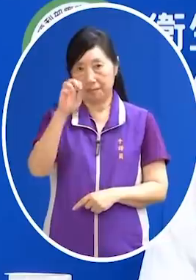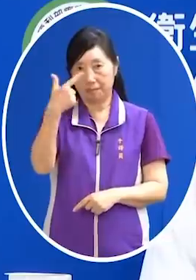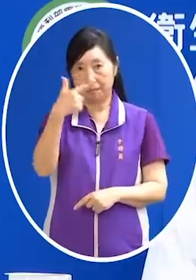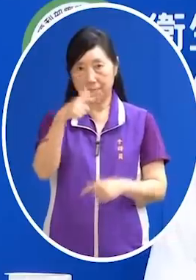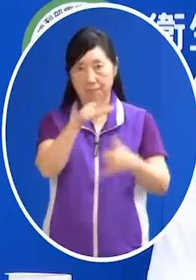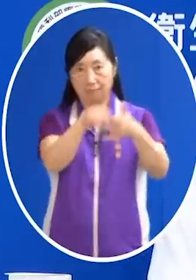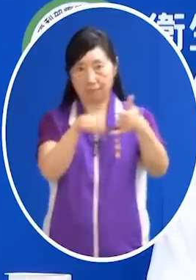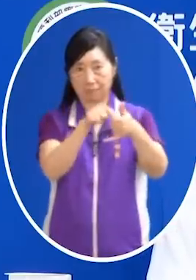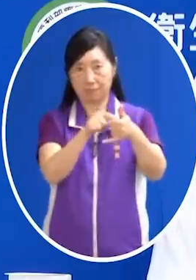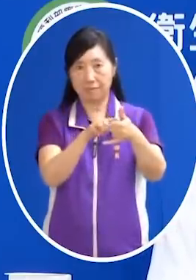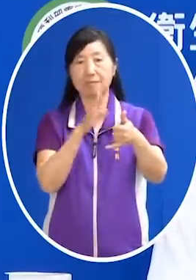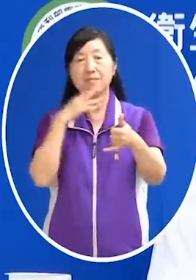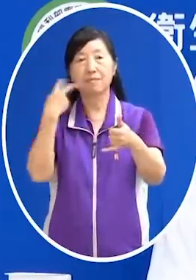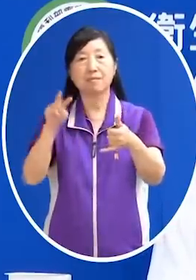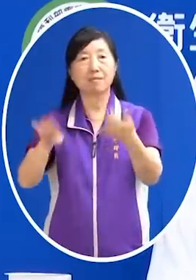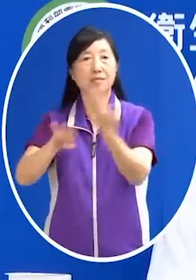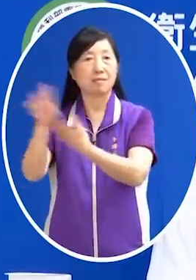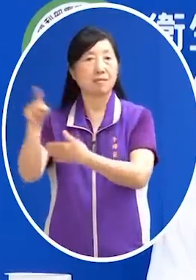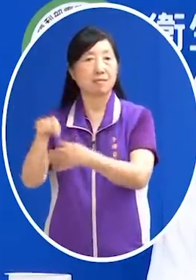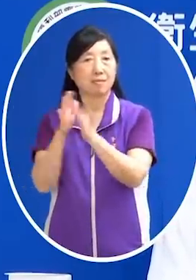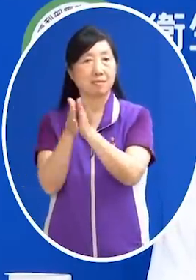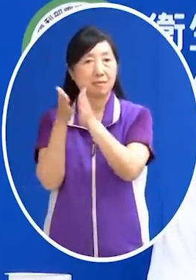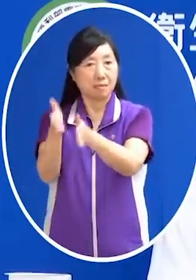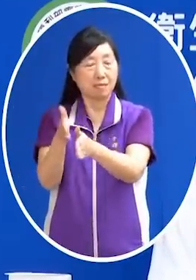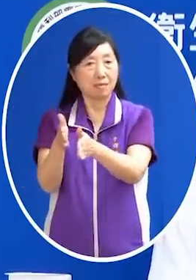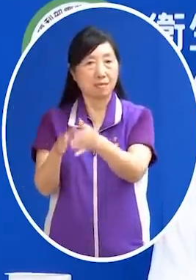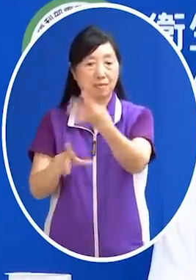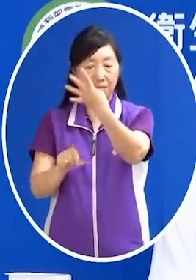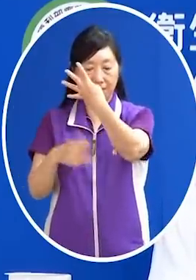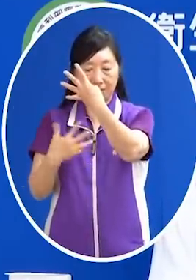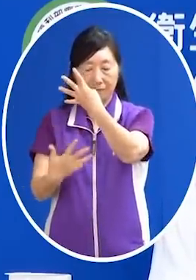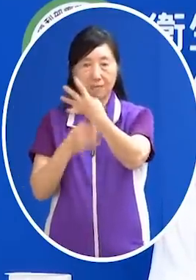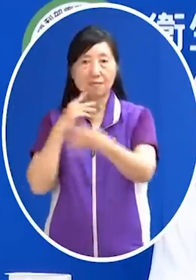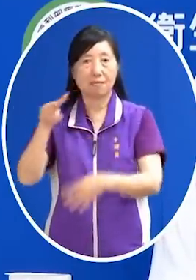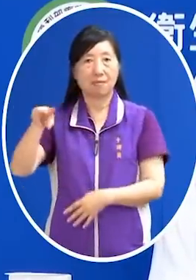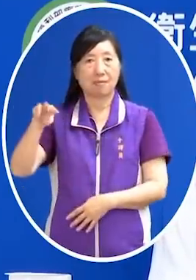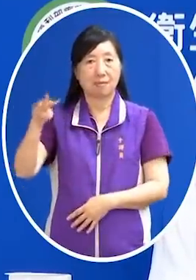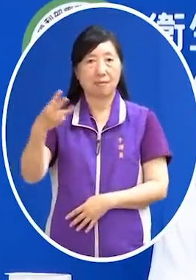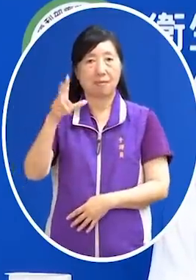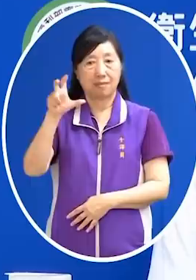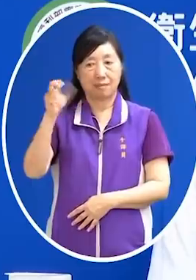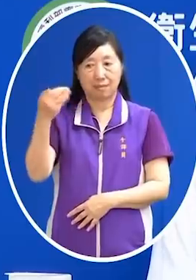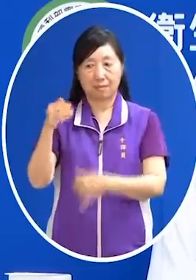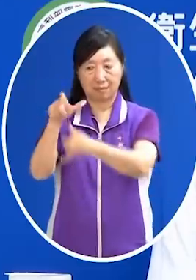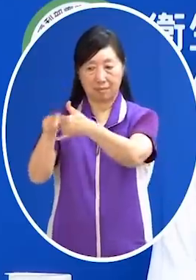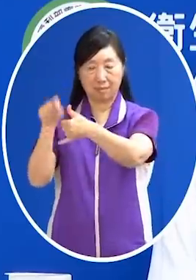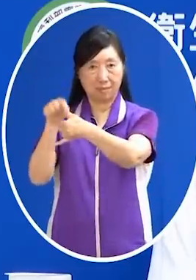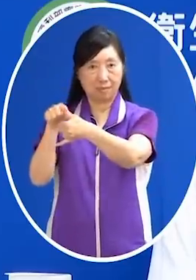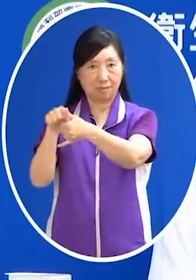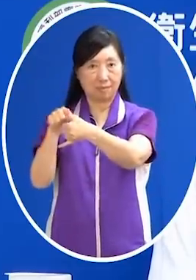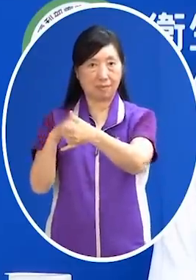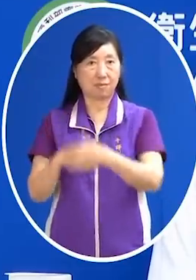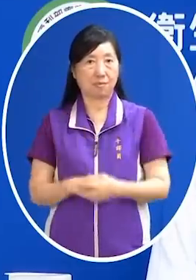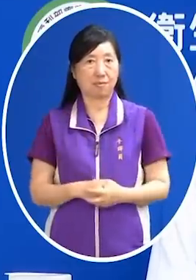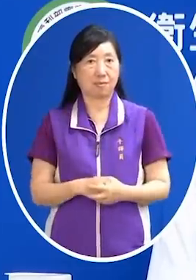另外是大家进来比较持续与关心的4月8号的379例